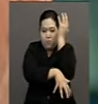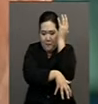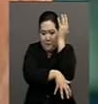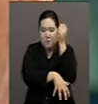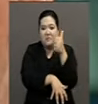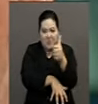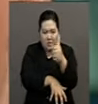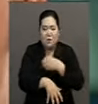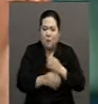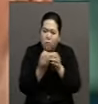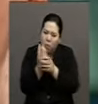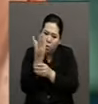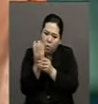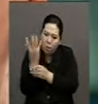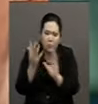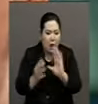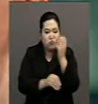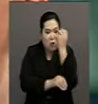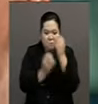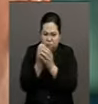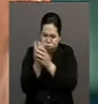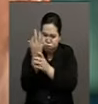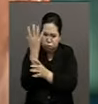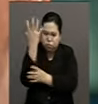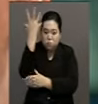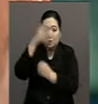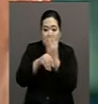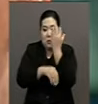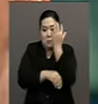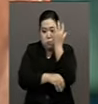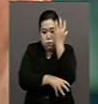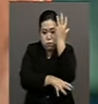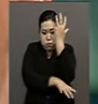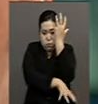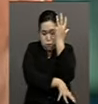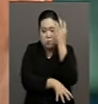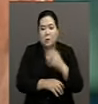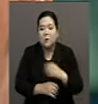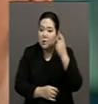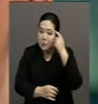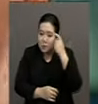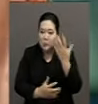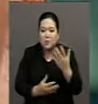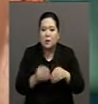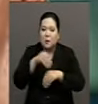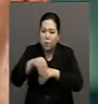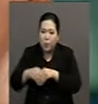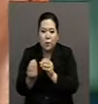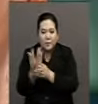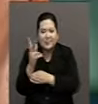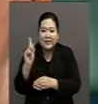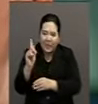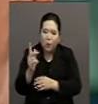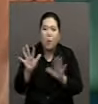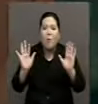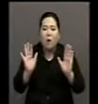ดน้ำยึดดินเอาไว ้ ปลูกต้นไม้เตี้ยๆแล้วบอกว่าฉันปลูกอะไรขึ้นมาแล้วเป็นสีเขียวเนี่ยไม่ได้แก้ประเด็นเรื่